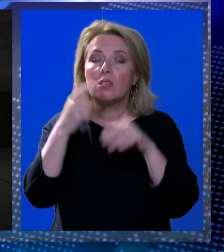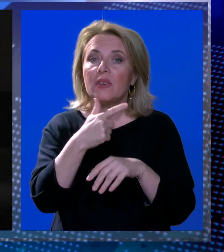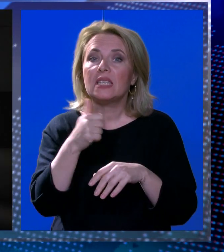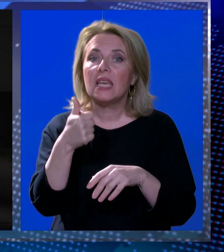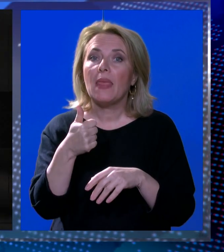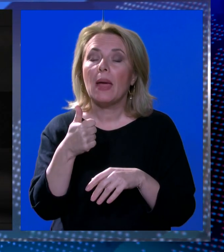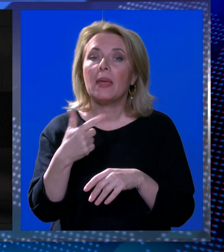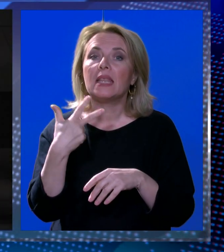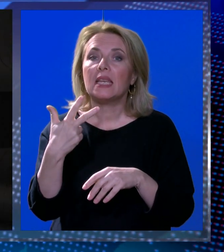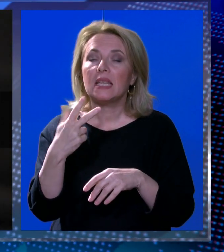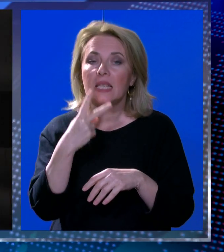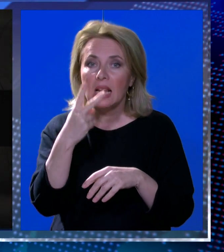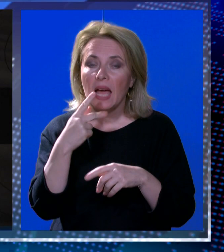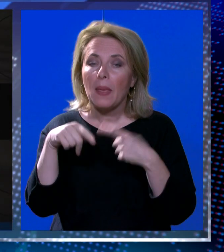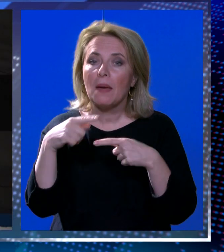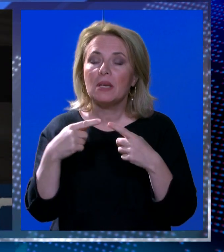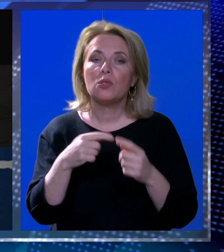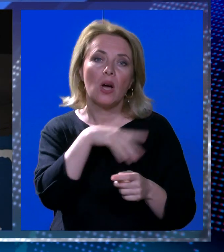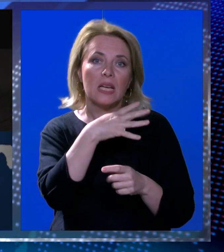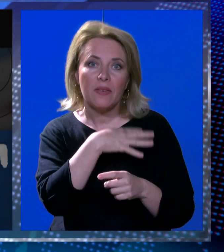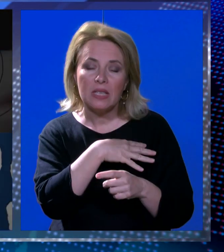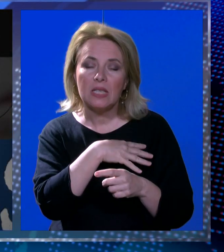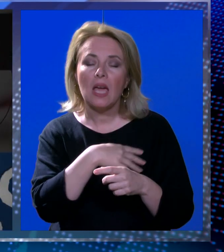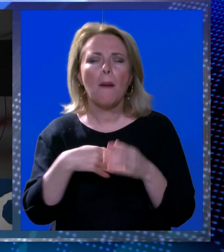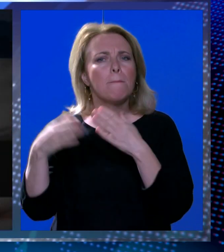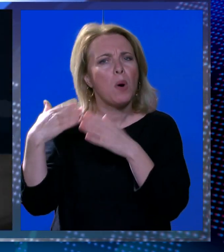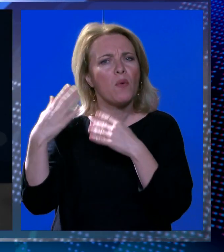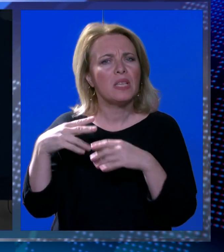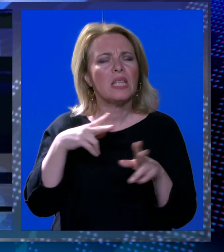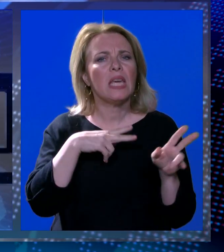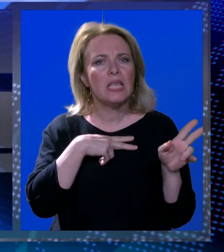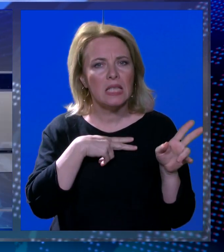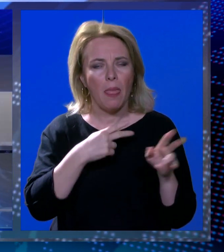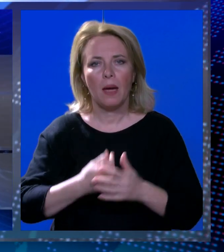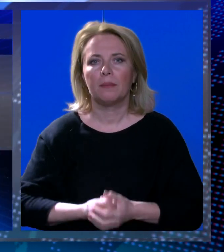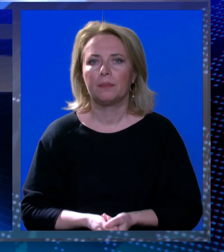Večeras od 21.30 ne propustite emisiju Hrvatske povijesne istine.